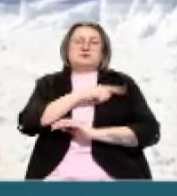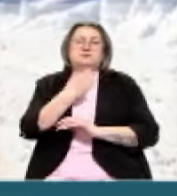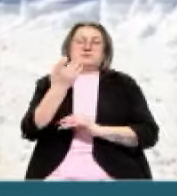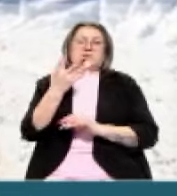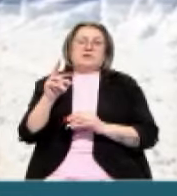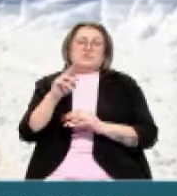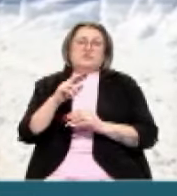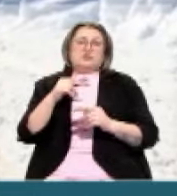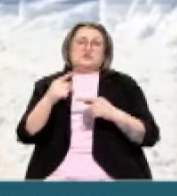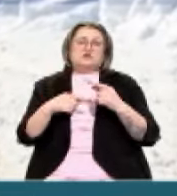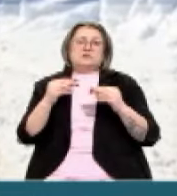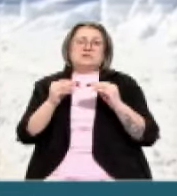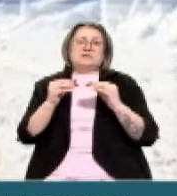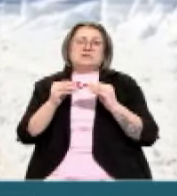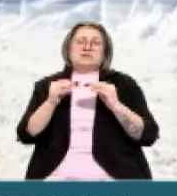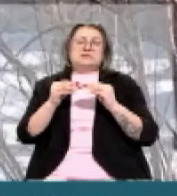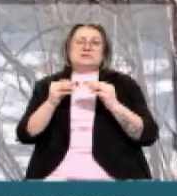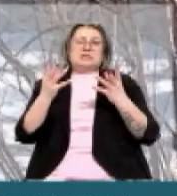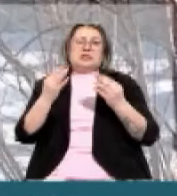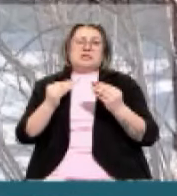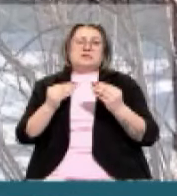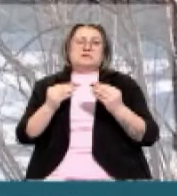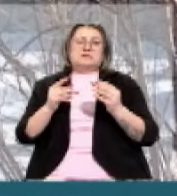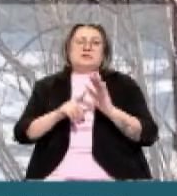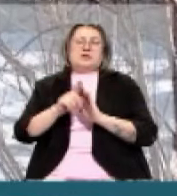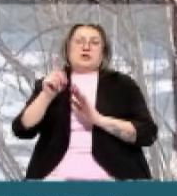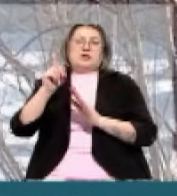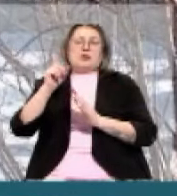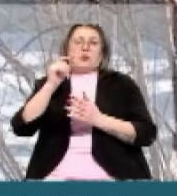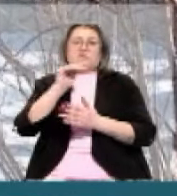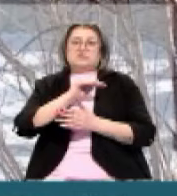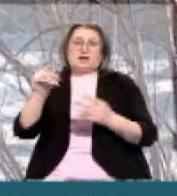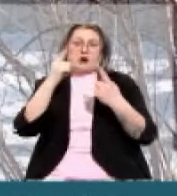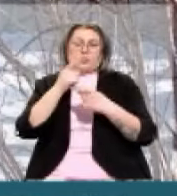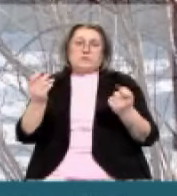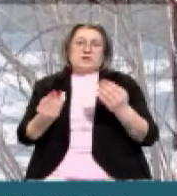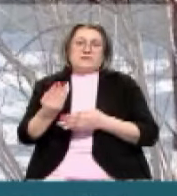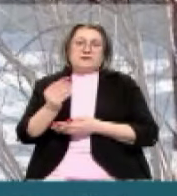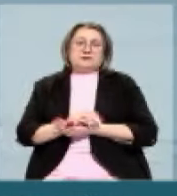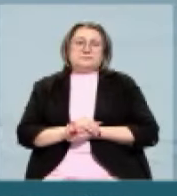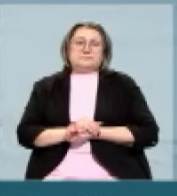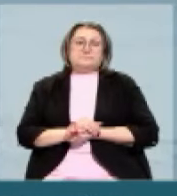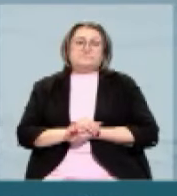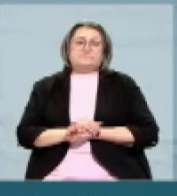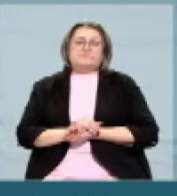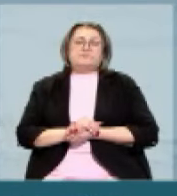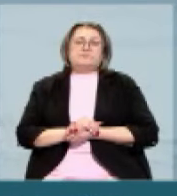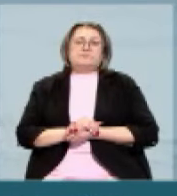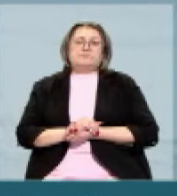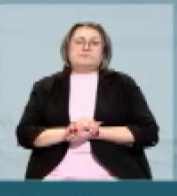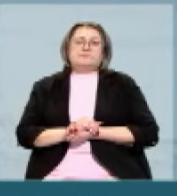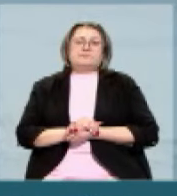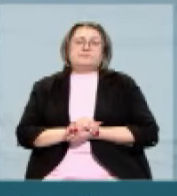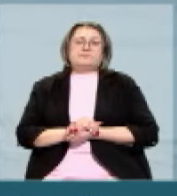шақырымға дейінгі жақын орналасқан ауылдық округтердің тізімдеріне, ауылдарына, кенттеріне, ауылдық округтеріне